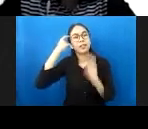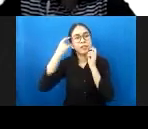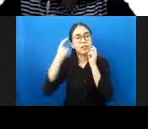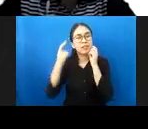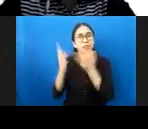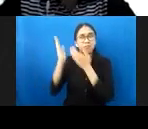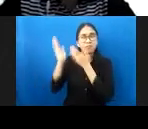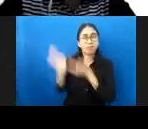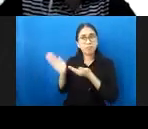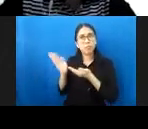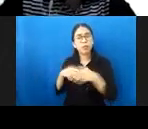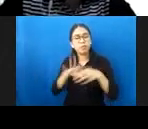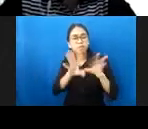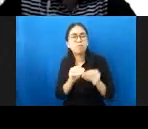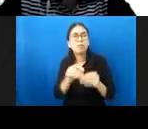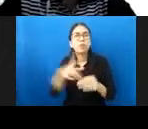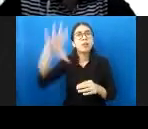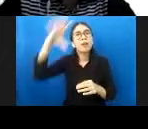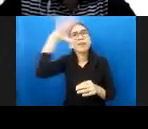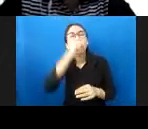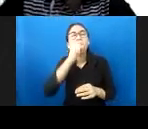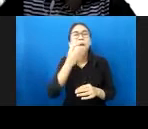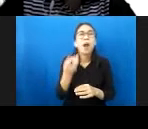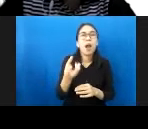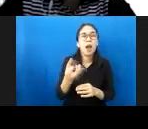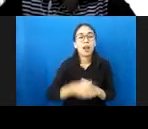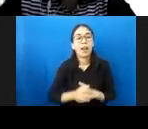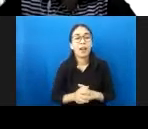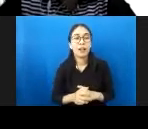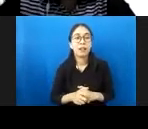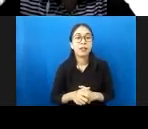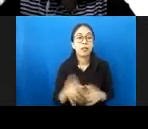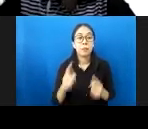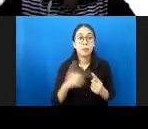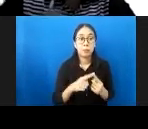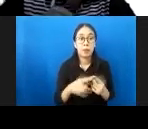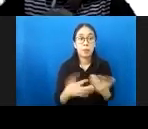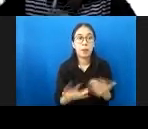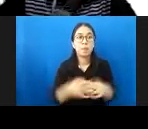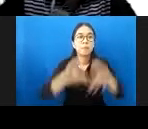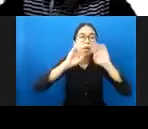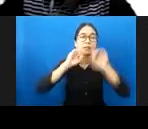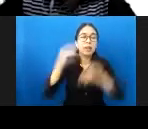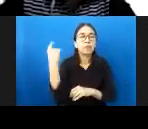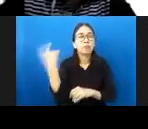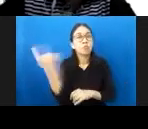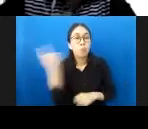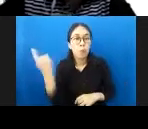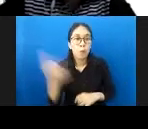dan lebih baik, lebih mudah dipahami. Yang pertama adalah langkah pertama mulai dari penjelasan umum,